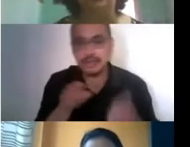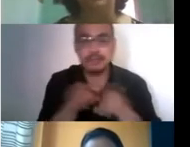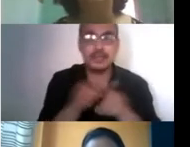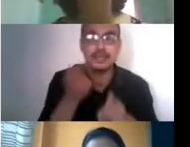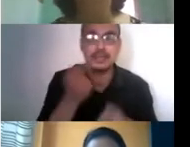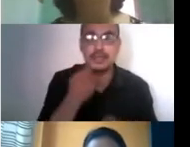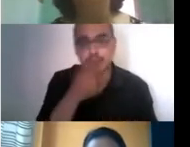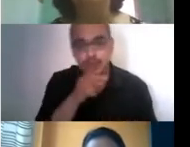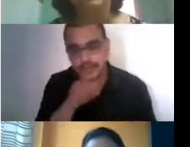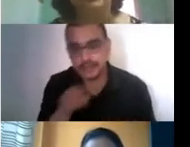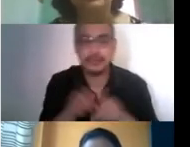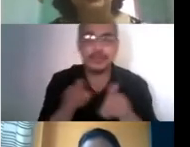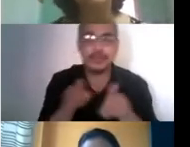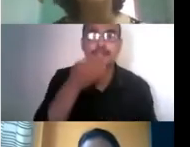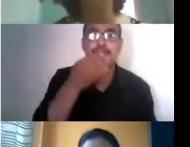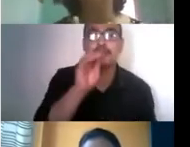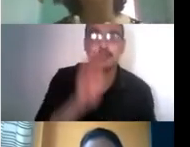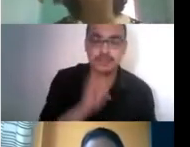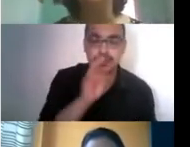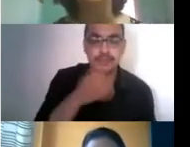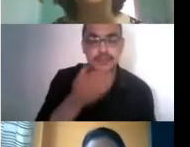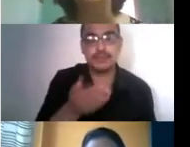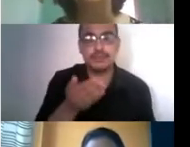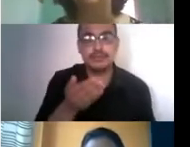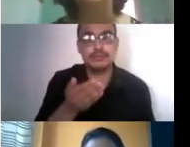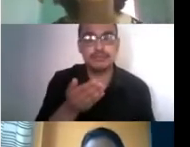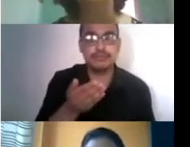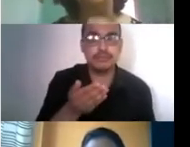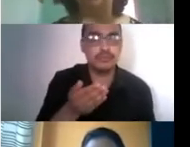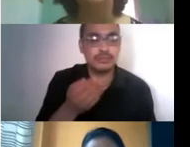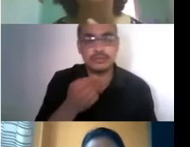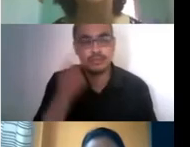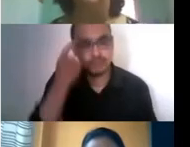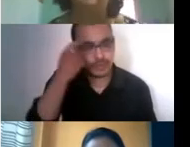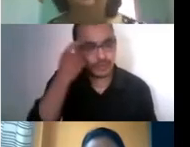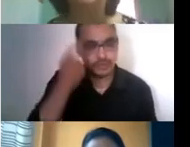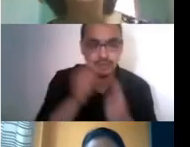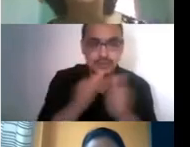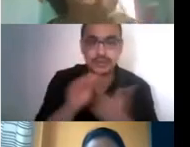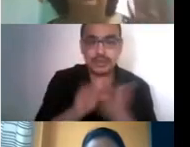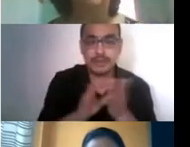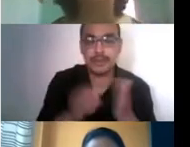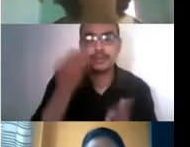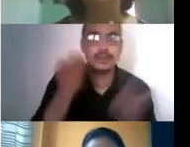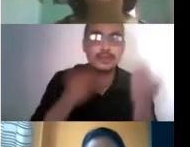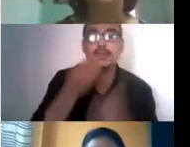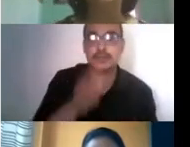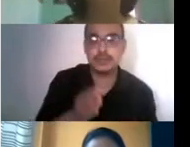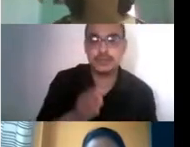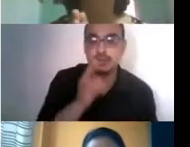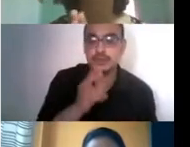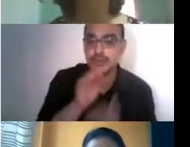हुनसक्छ, त्यसपछि आएर शारीरिक पनि हुनसक्छ, मनोवैज्ञानिक पनि हिंसा हुनसक्छ, कुनै पनि अथवा यौनिक यौनजन्य हिंसा पनि हुनसक्छ